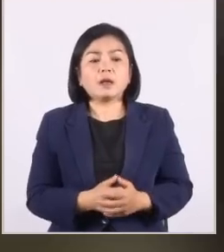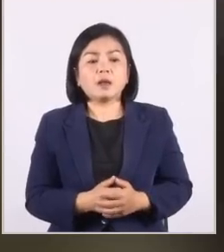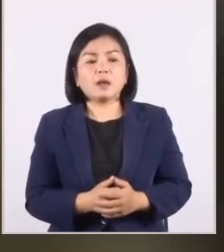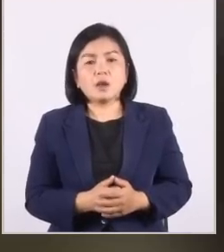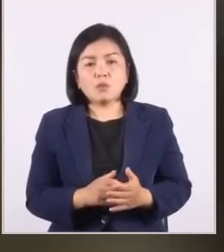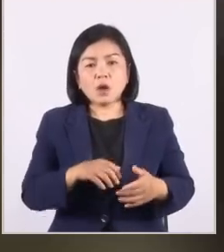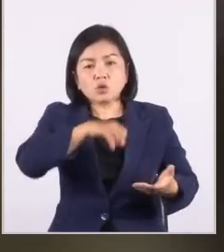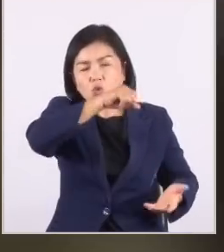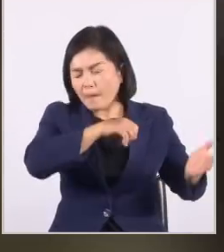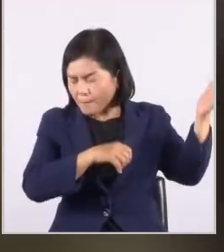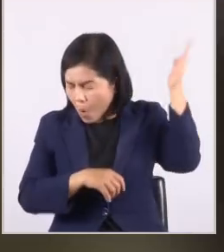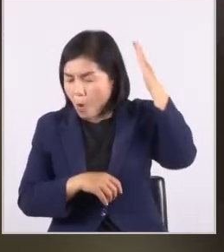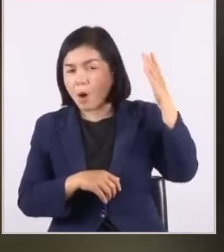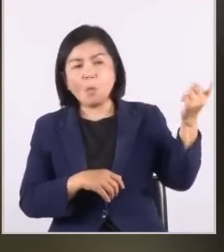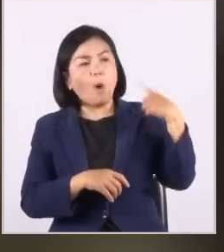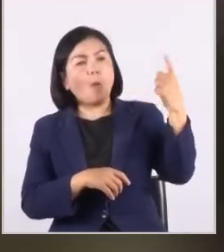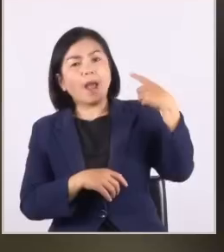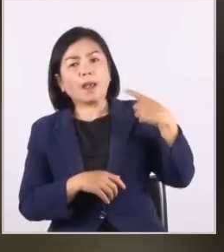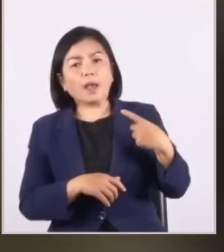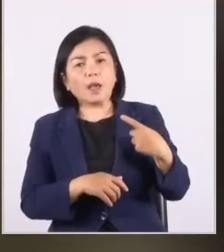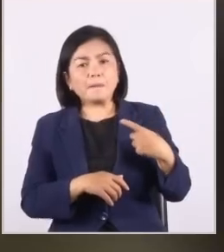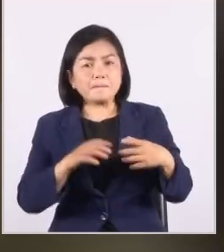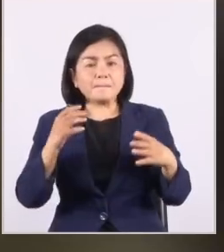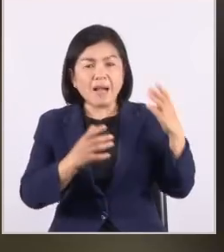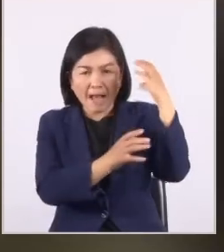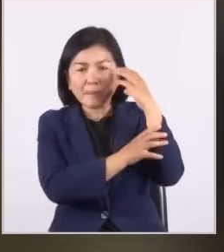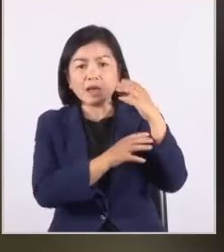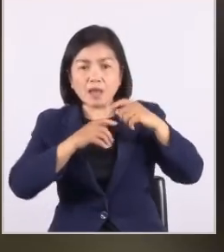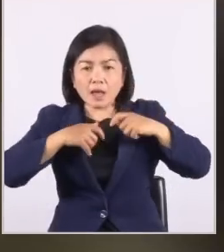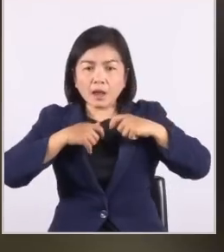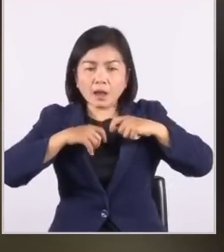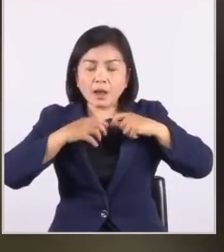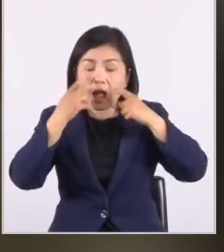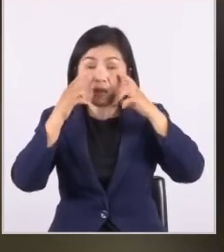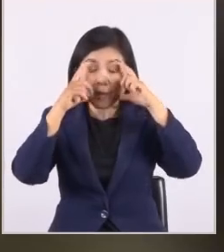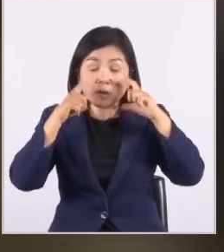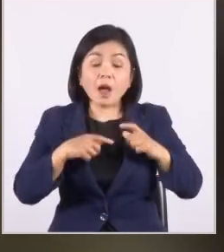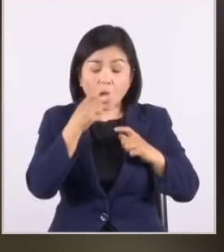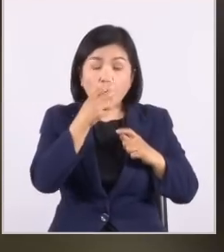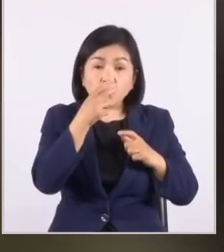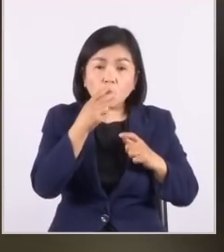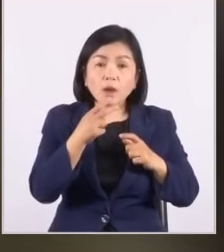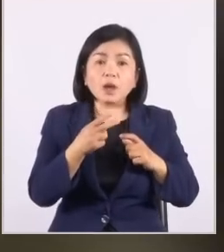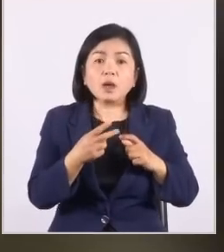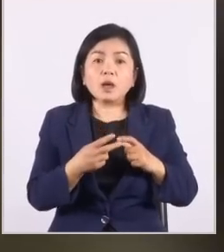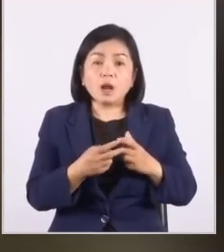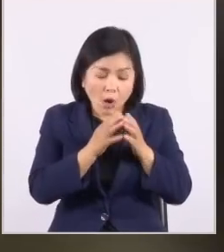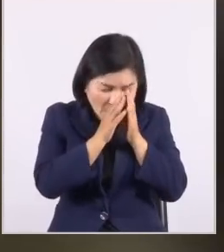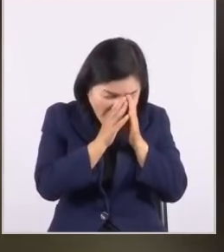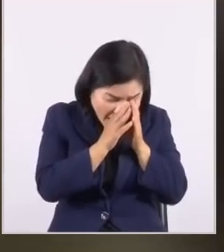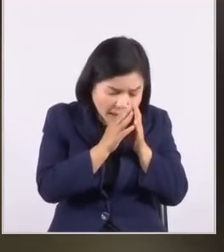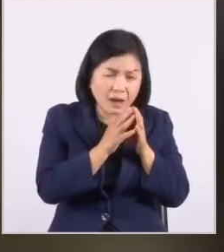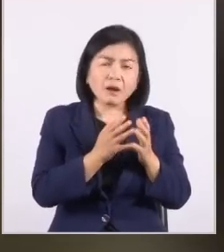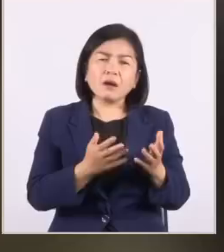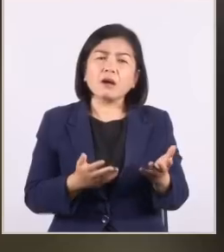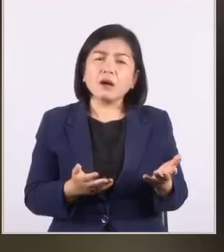าต่อว่าเขาแล้วบังคับให้เปิดหมวกกันน็อกออกให้ไรเดอร์หรือว่าให้คนส่งพัสดุคนนี้กราบเขาด้วย โอ้ เมื่อ